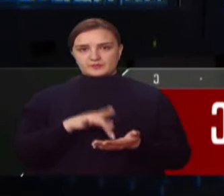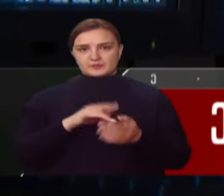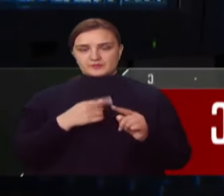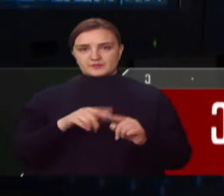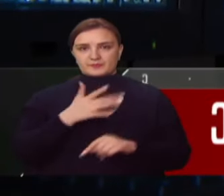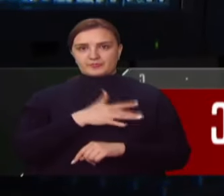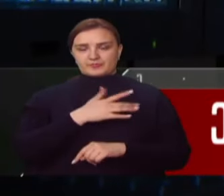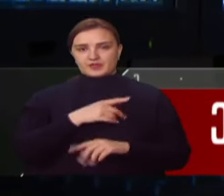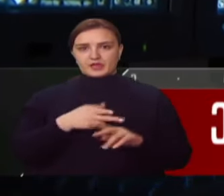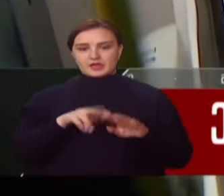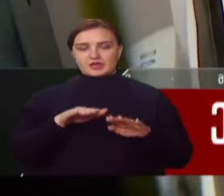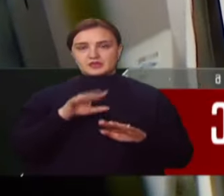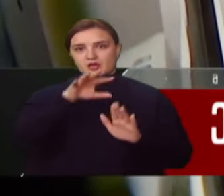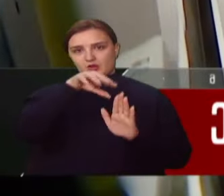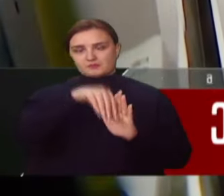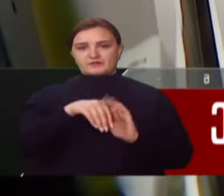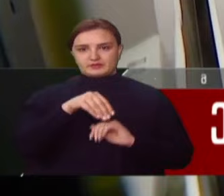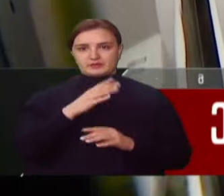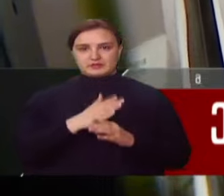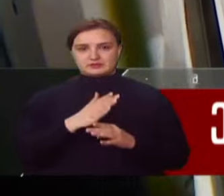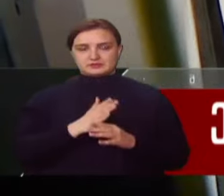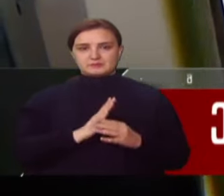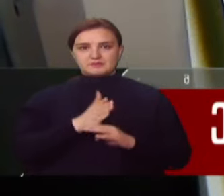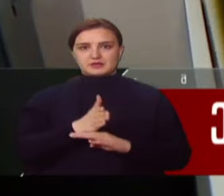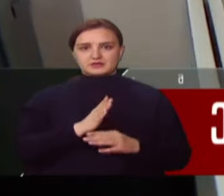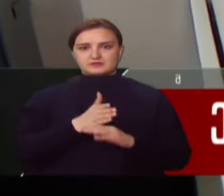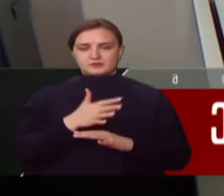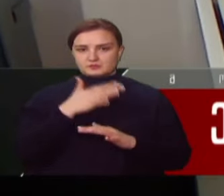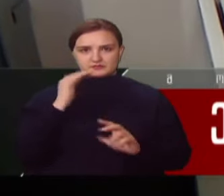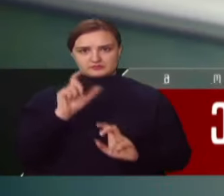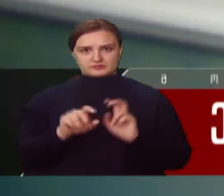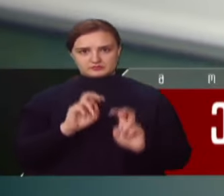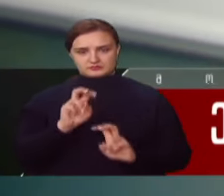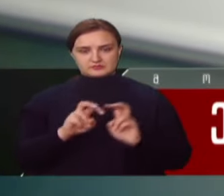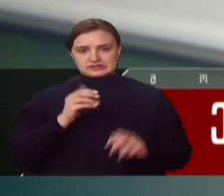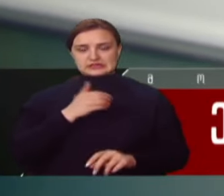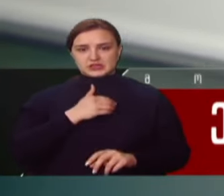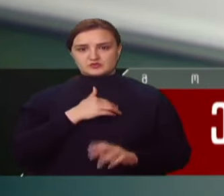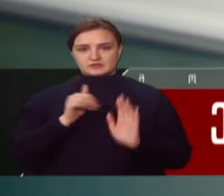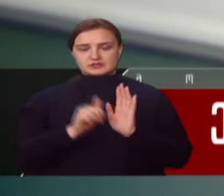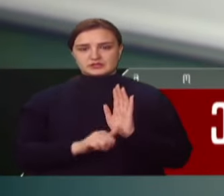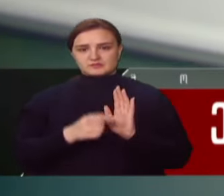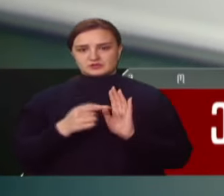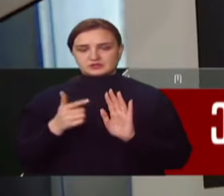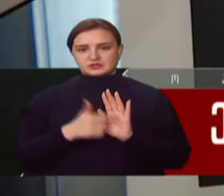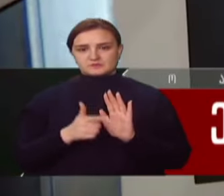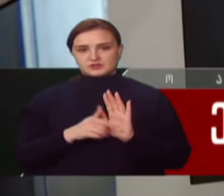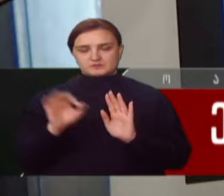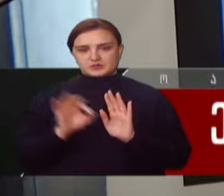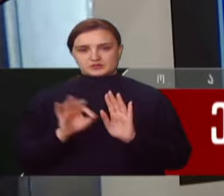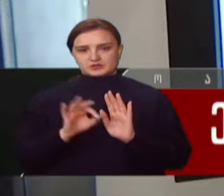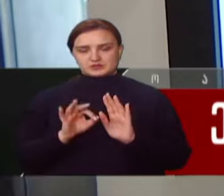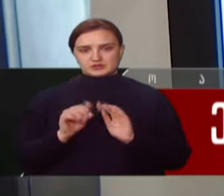სერვის ადგილობრივი კლინიკების ბაზაზე აწუდიან. მიმართვიანობა წლიდან წლამდე მზარდია, თუმცა სასურველ 60-70%-იან